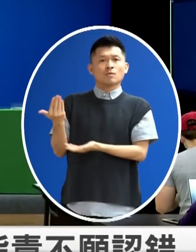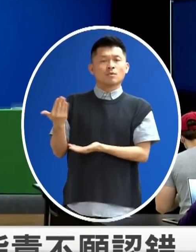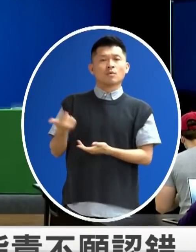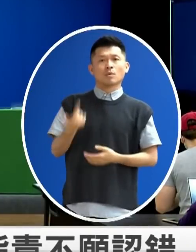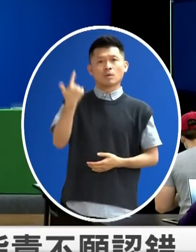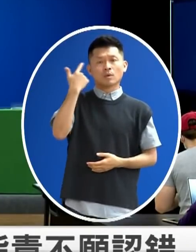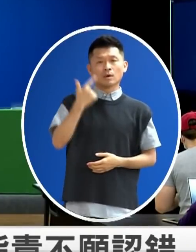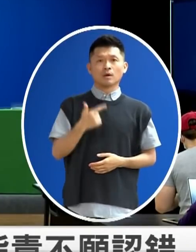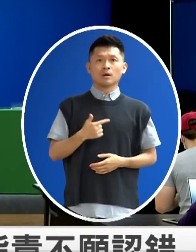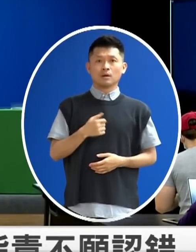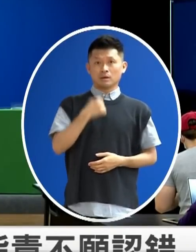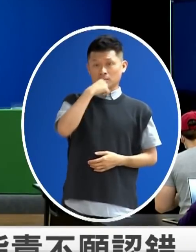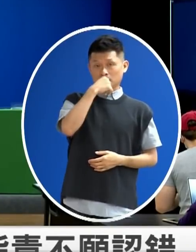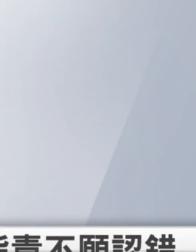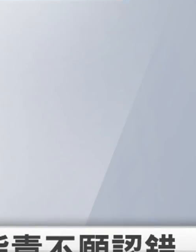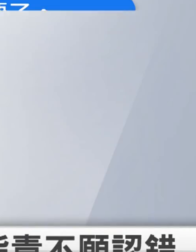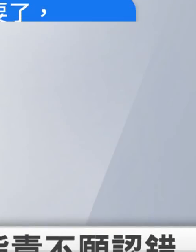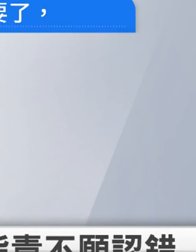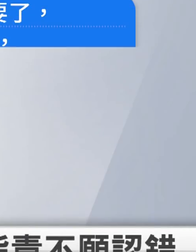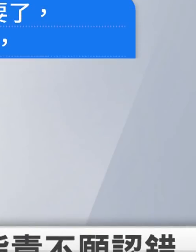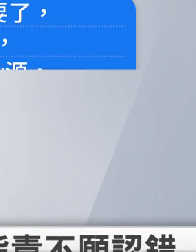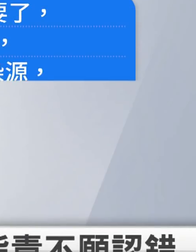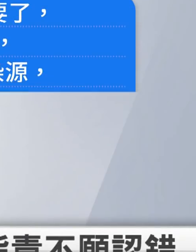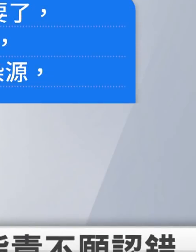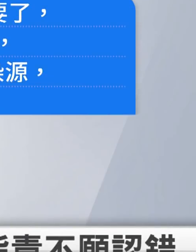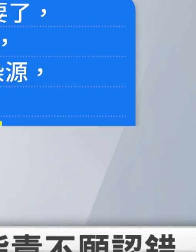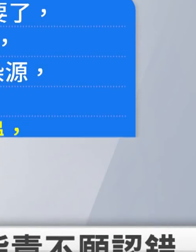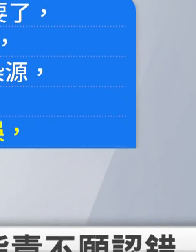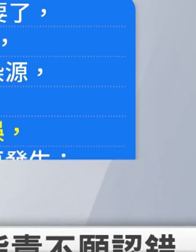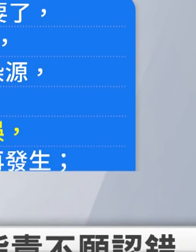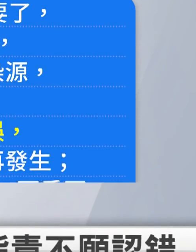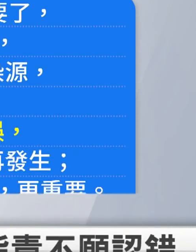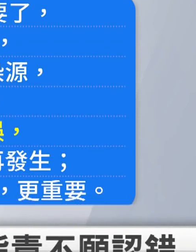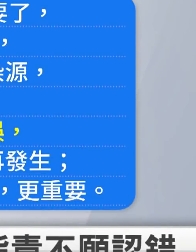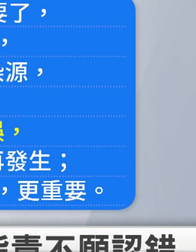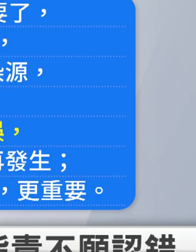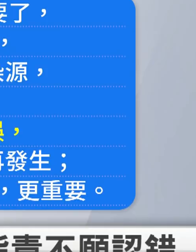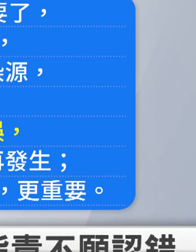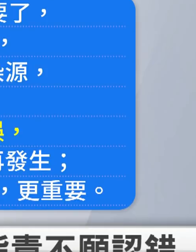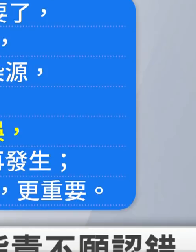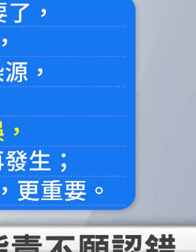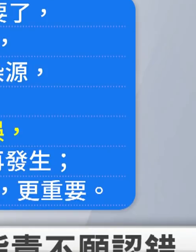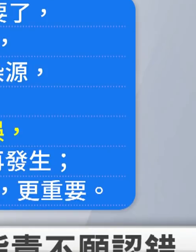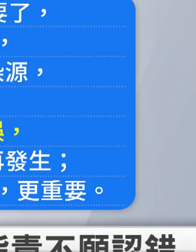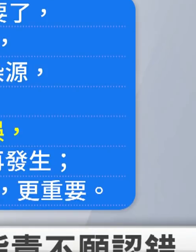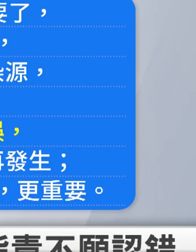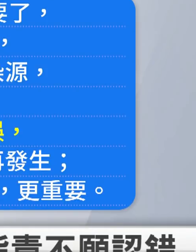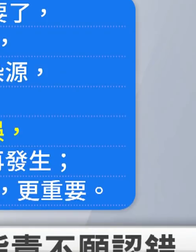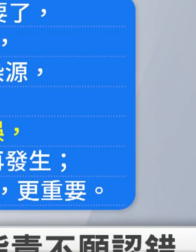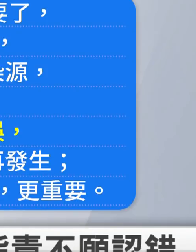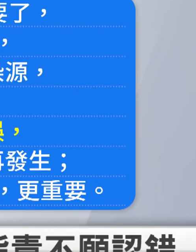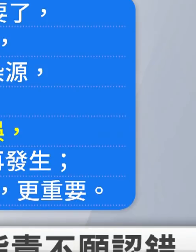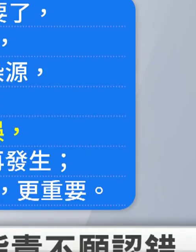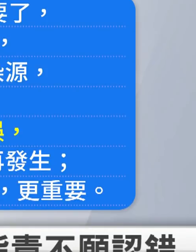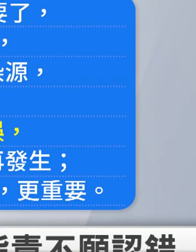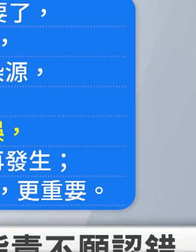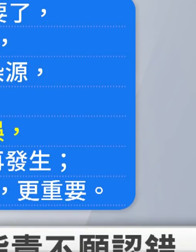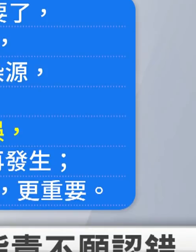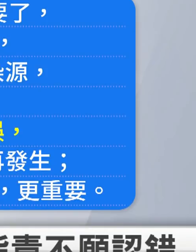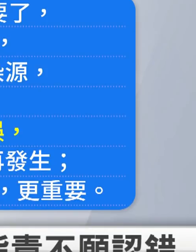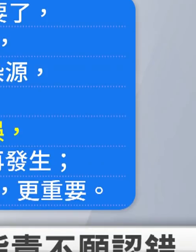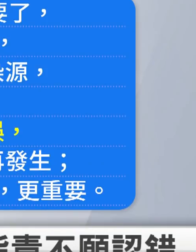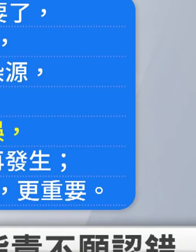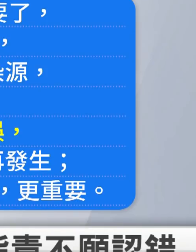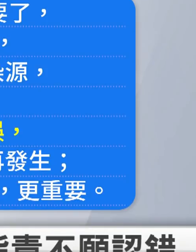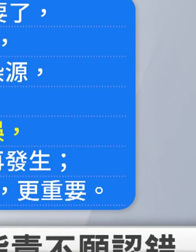说3+11不是本土疫情的破口，柯文哲第一时间就发脸书感叹，认为虽然就责已经无法造成疫情的